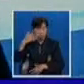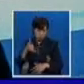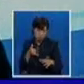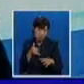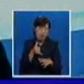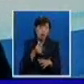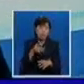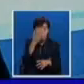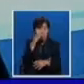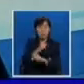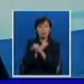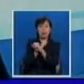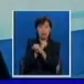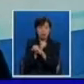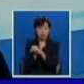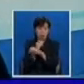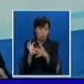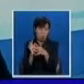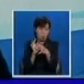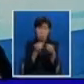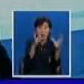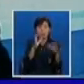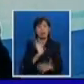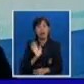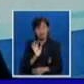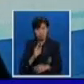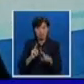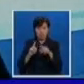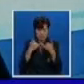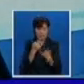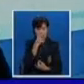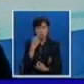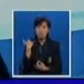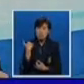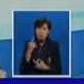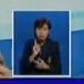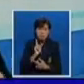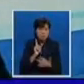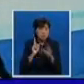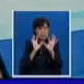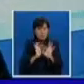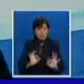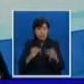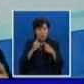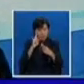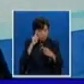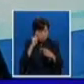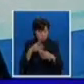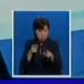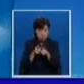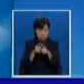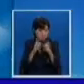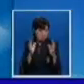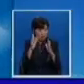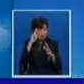เกิดขึ้นต่อเนื่องแล้วก็เราก็มองเห็นว่ามันมีอะไรบ้างที่จำเป็นที่จะต้องดำเนินการเพื่อไม่ให้การเผชิญหน้าในลักษณะนี้นำไปสู่การสูญ